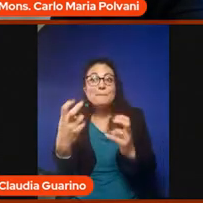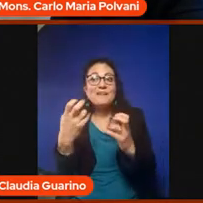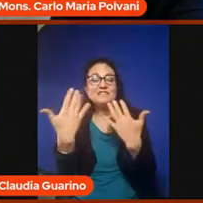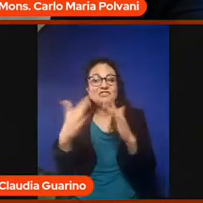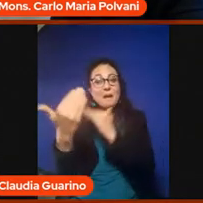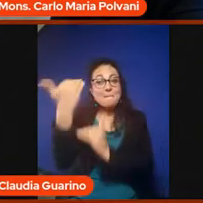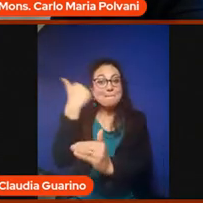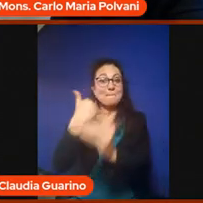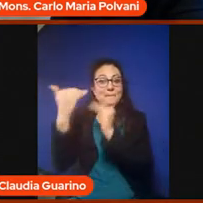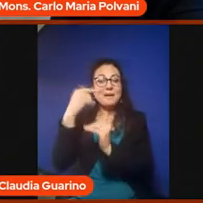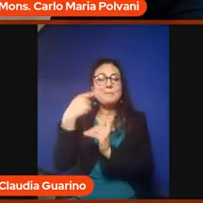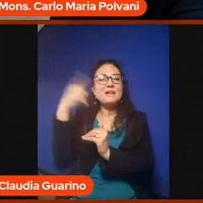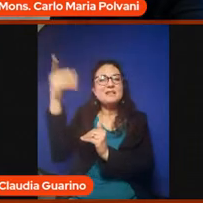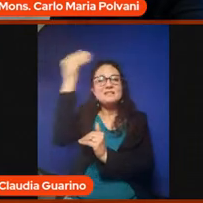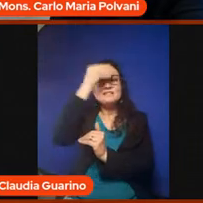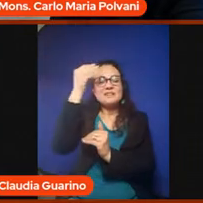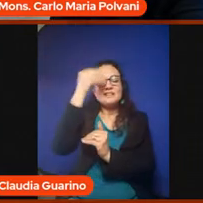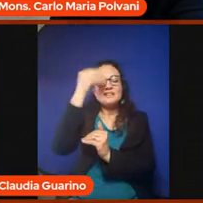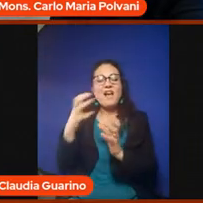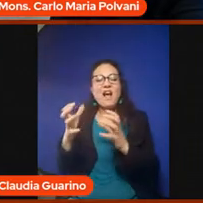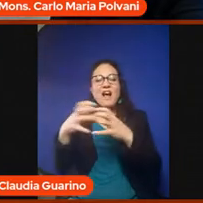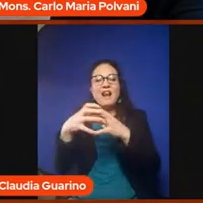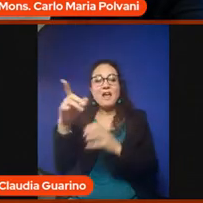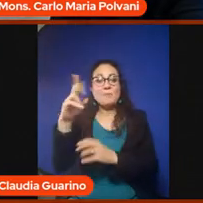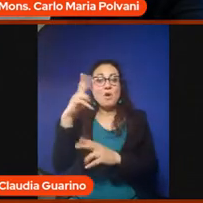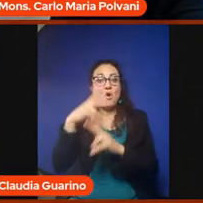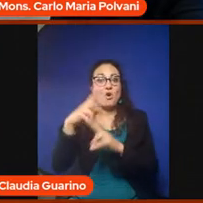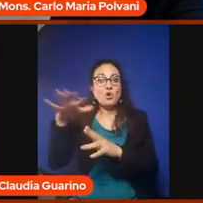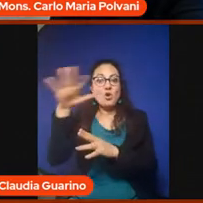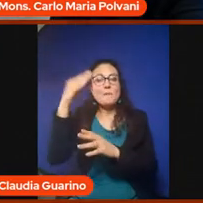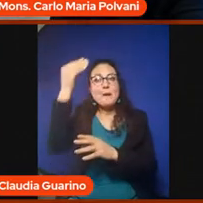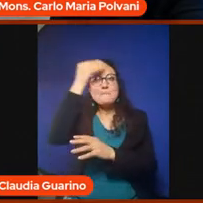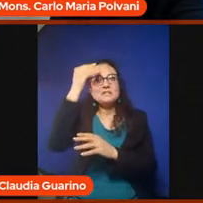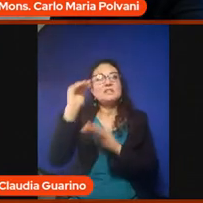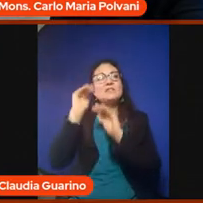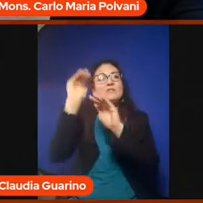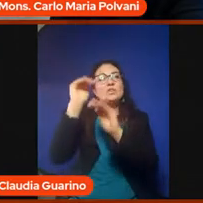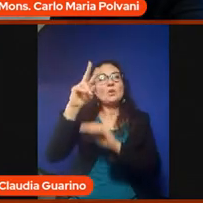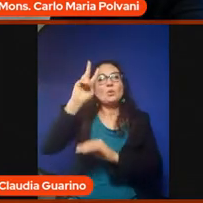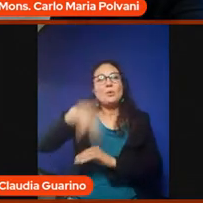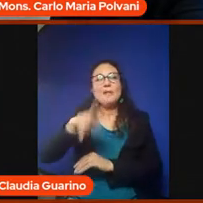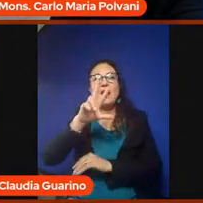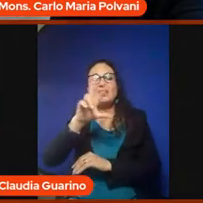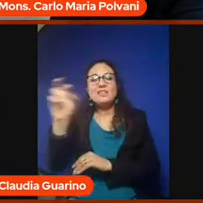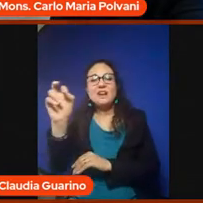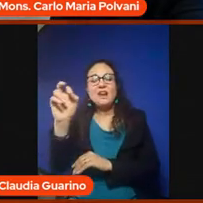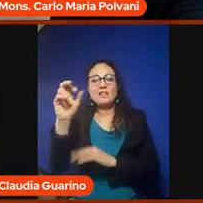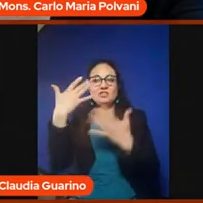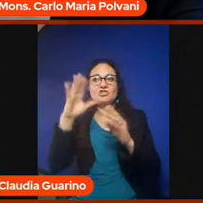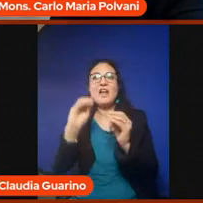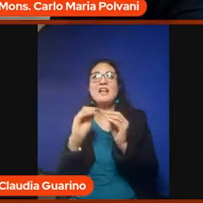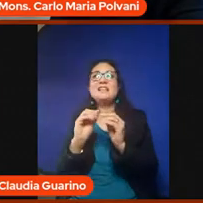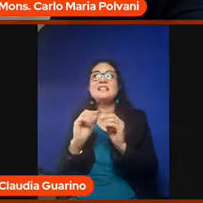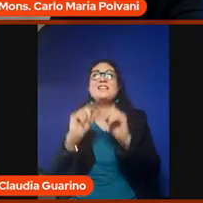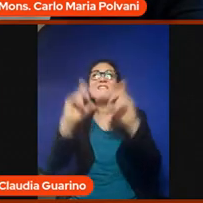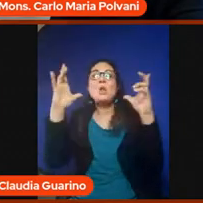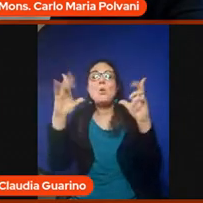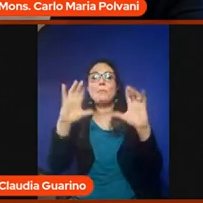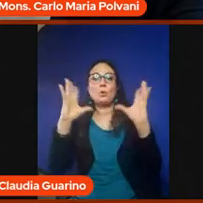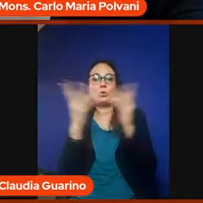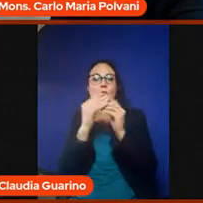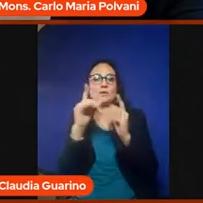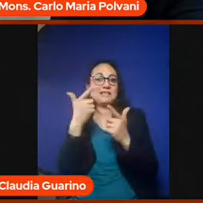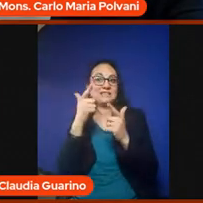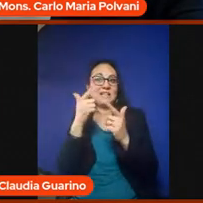quelle simulazioni del Club di Roma, che immaginavano fino appunto al 2030 più o meno uno sviluppo senza precedenti.